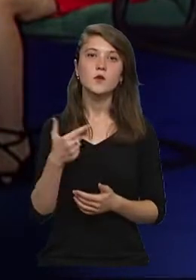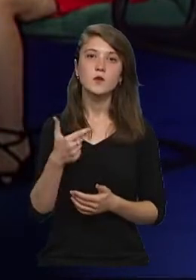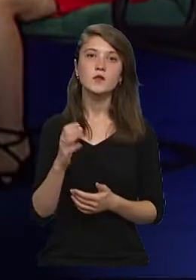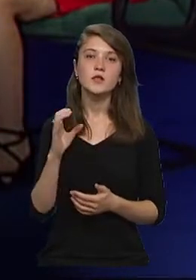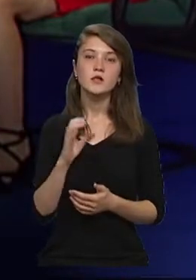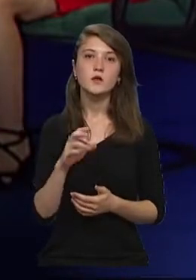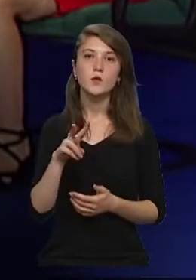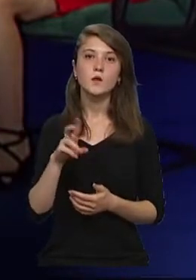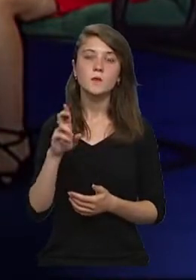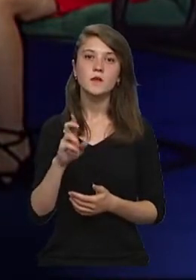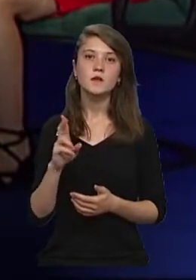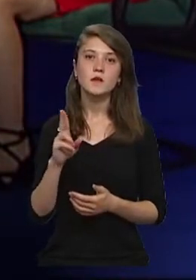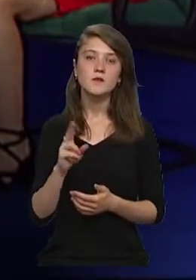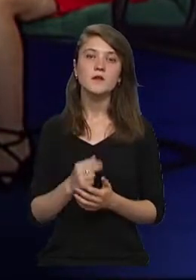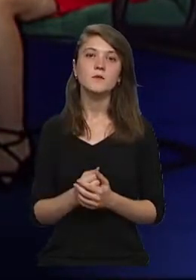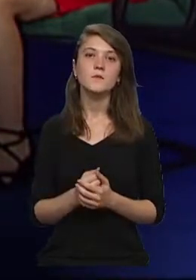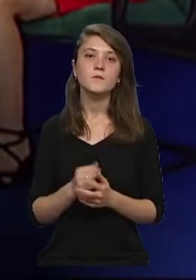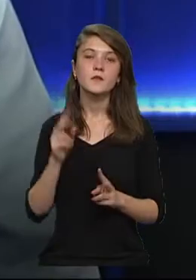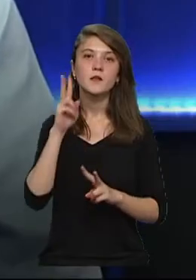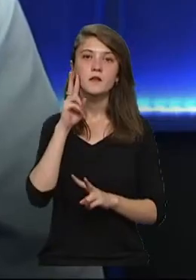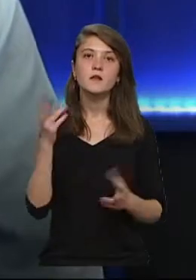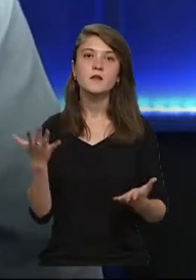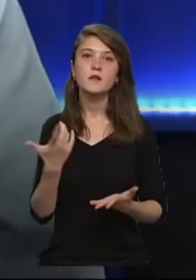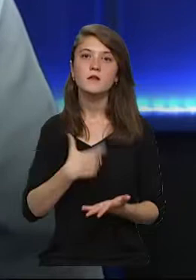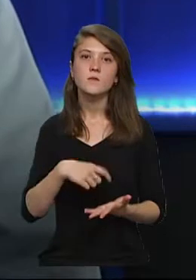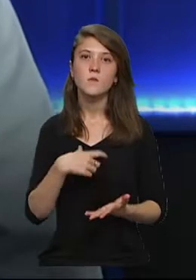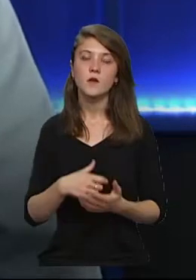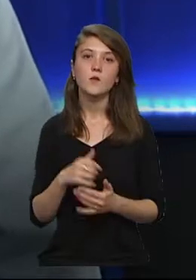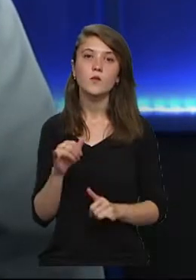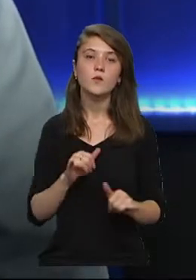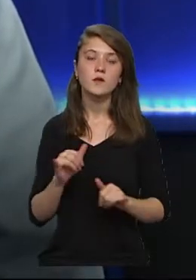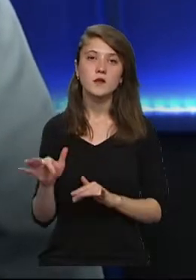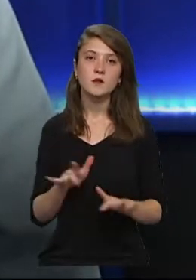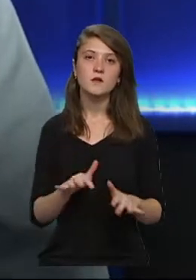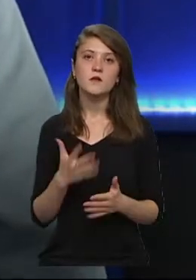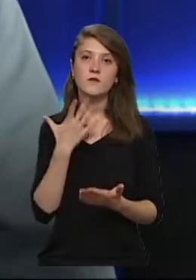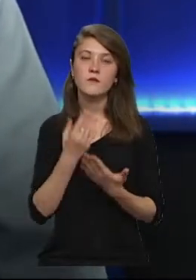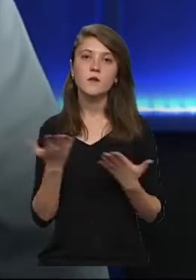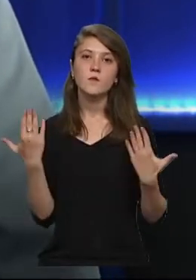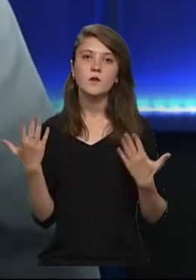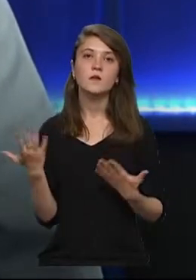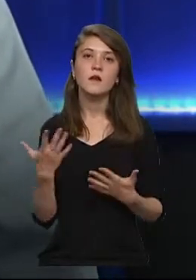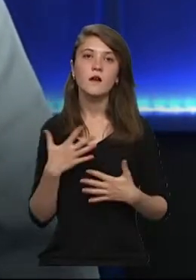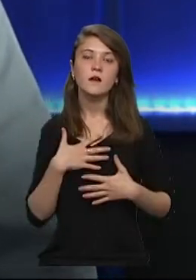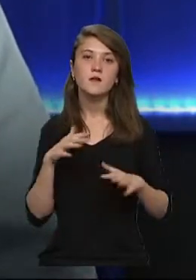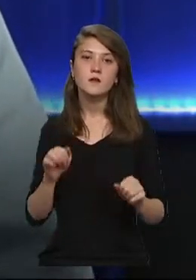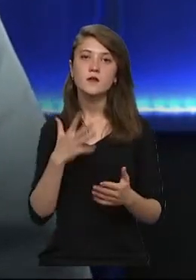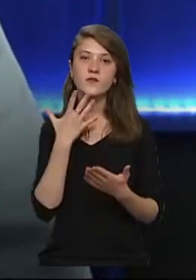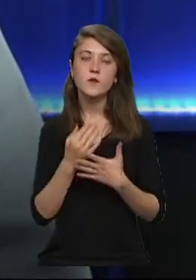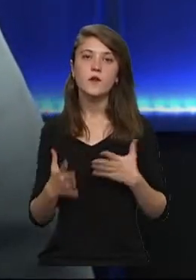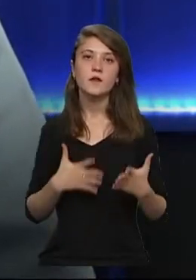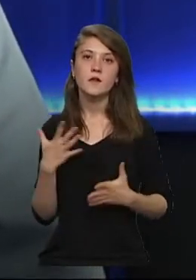грудень, січень, лютий, березень, півроку, не знає, де себе реалізувати, відпочинок свій, де активізувати свою енергію, де